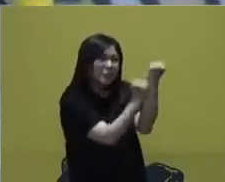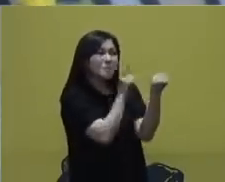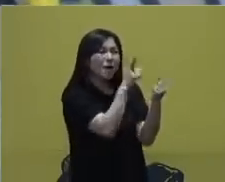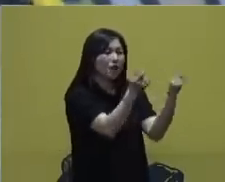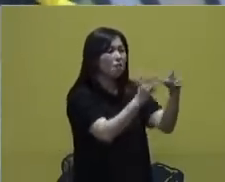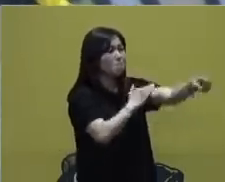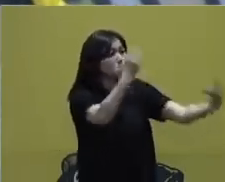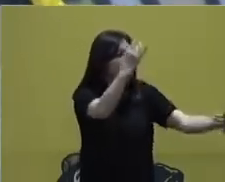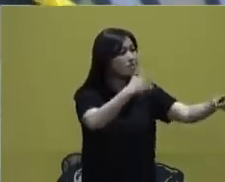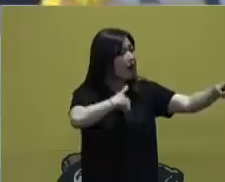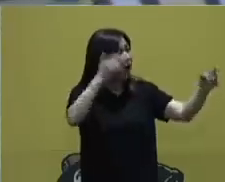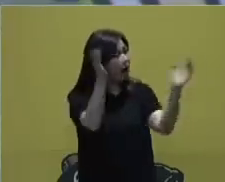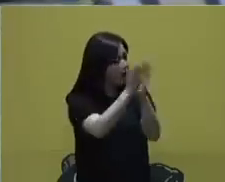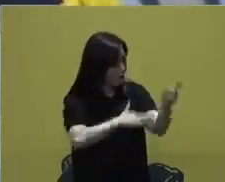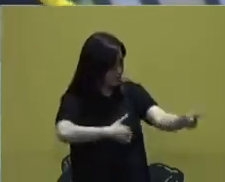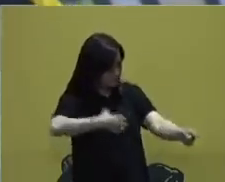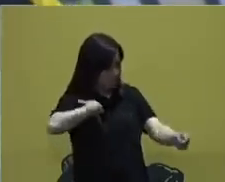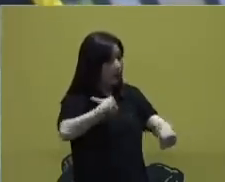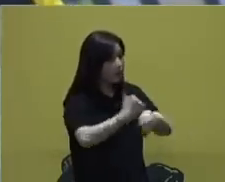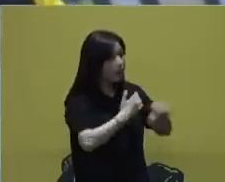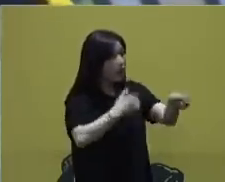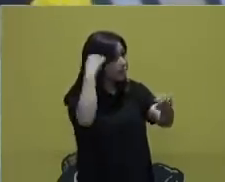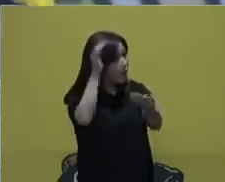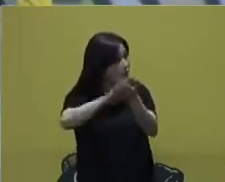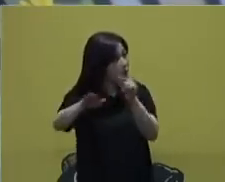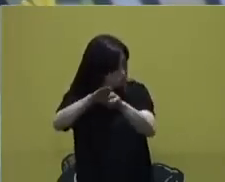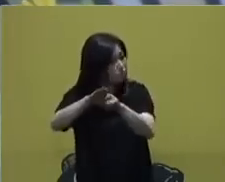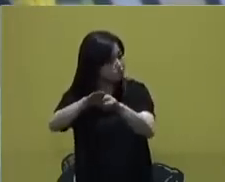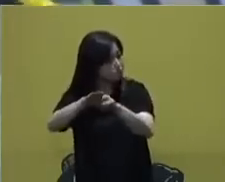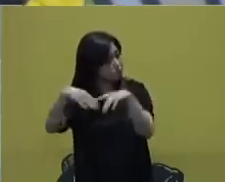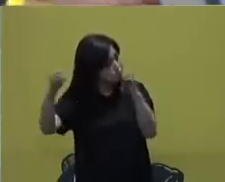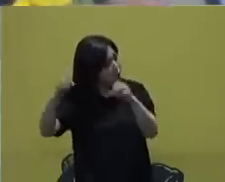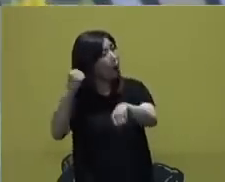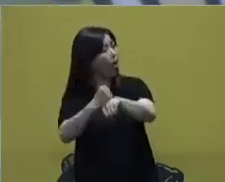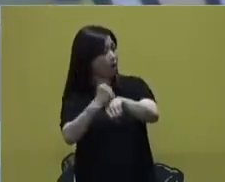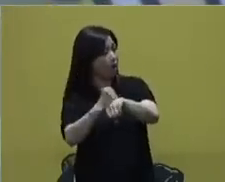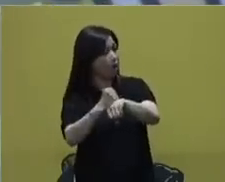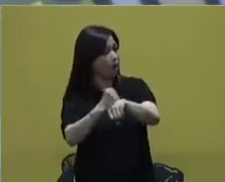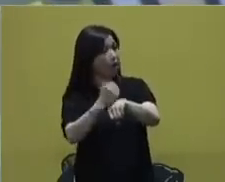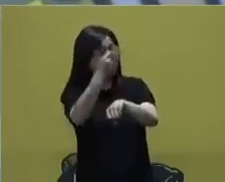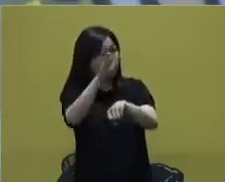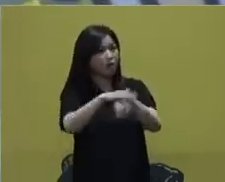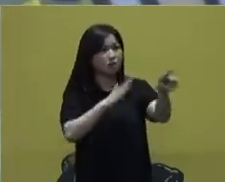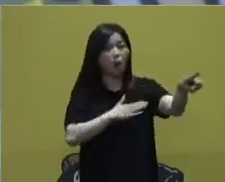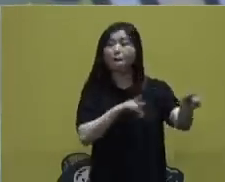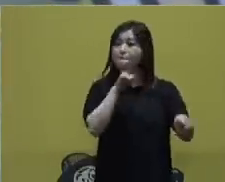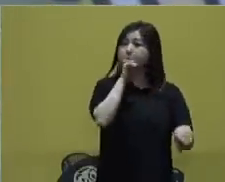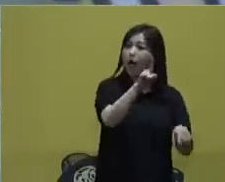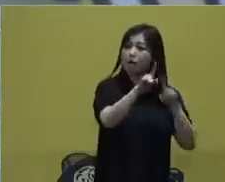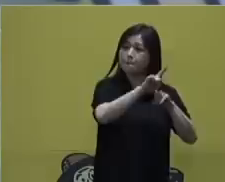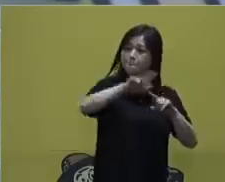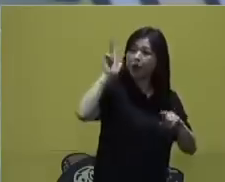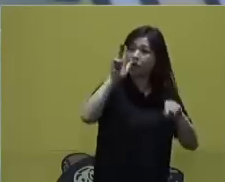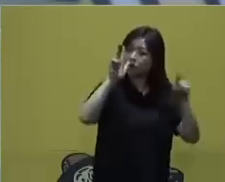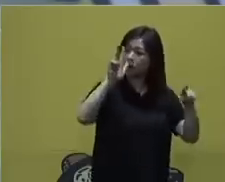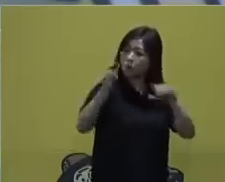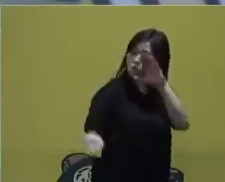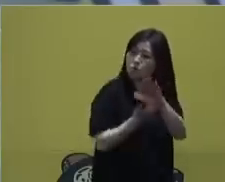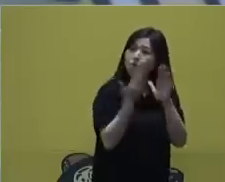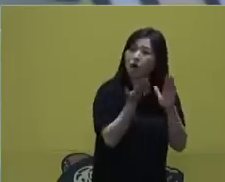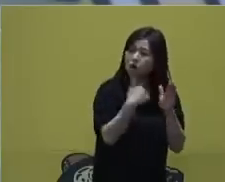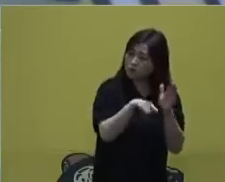가만히 있어. 내가 다 알아서 하고 내가 평화를 만들 거야 라고 했는데 이 부분을 지키기 위해서는 우리도